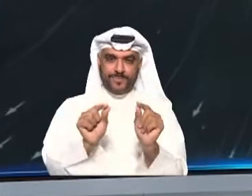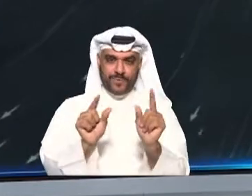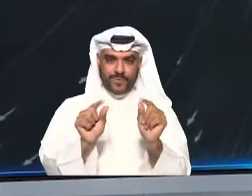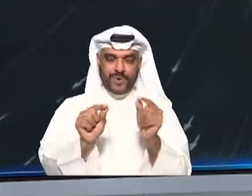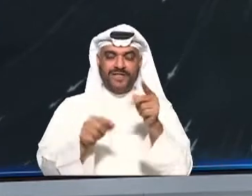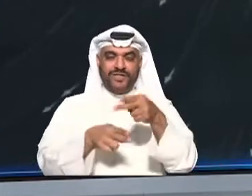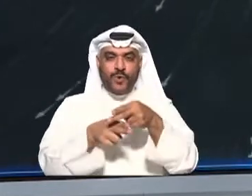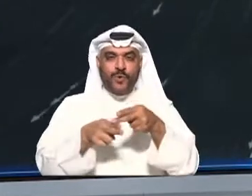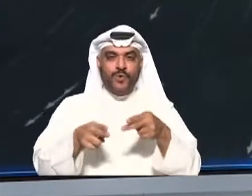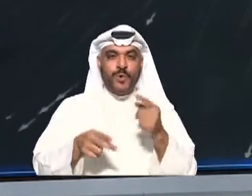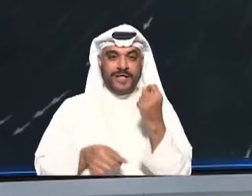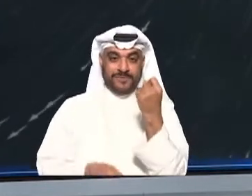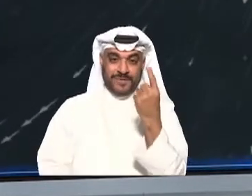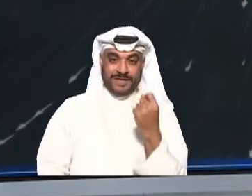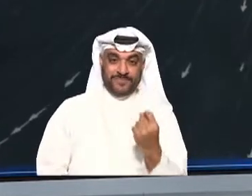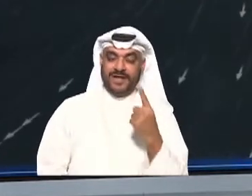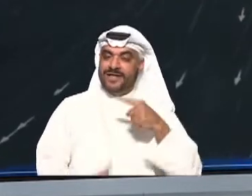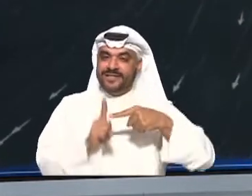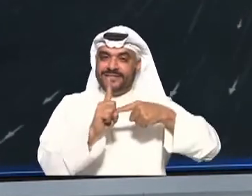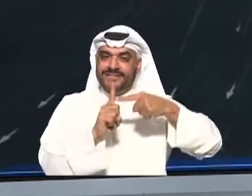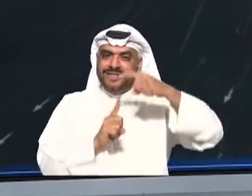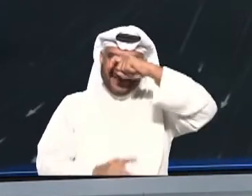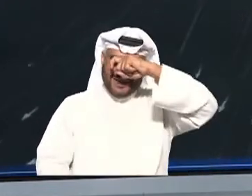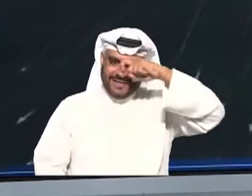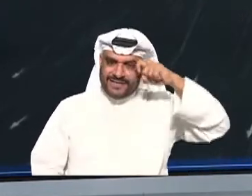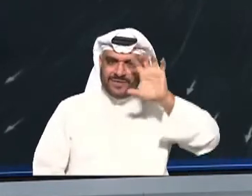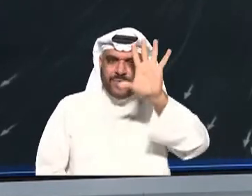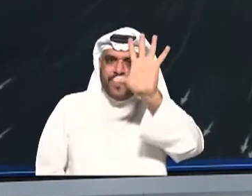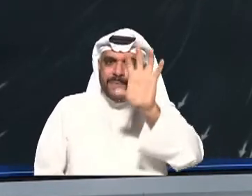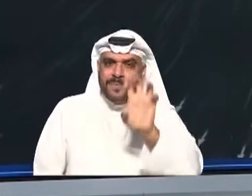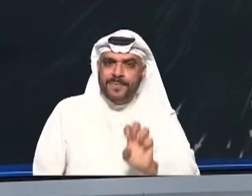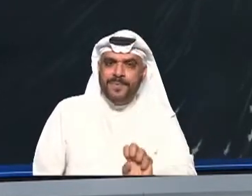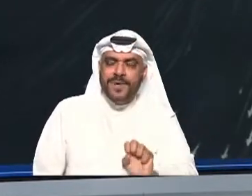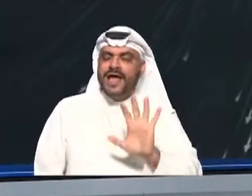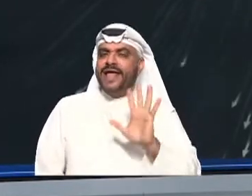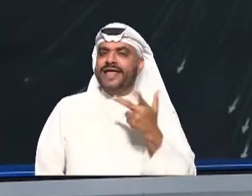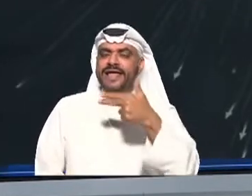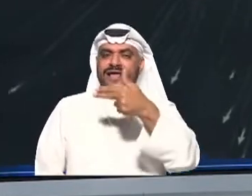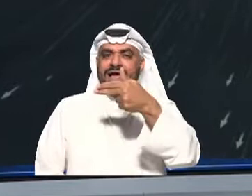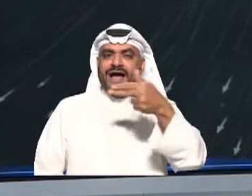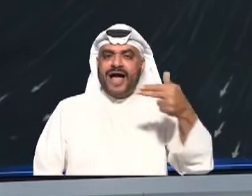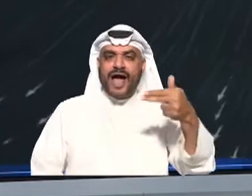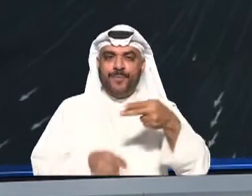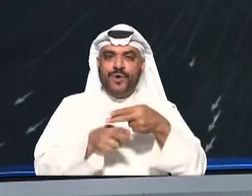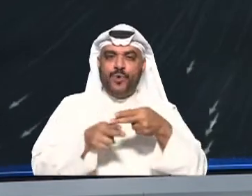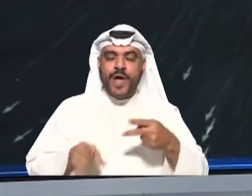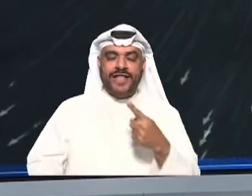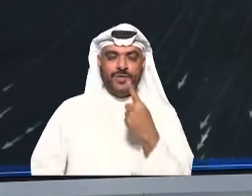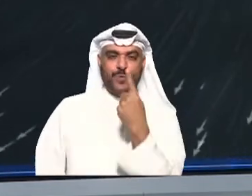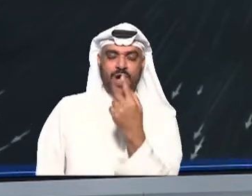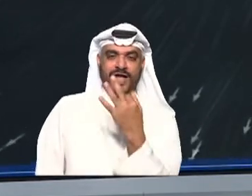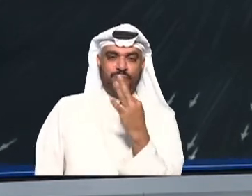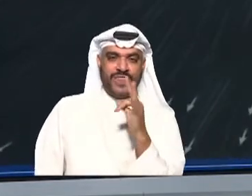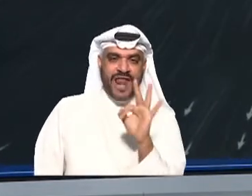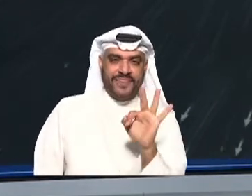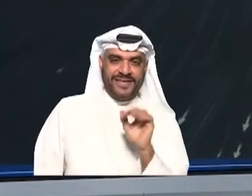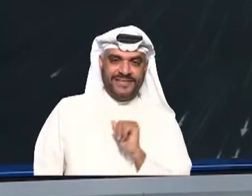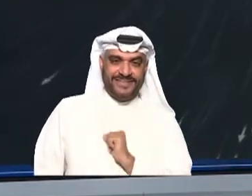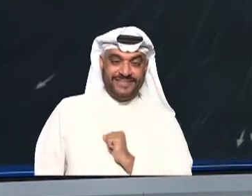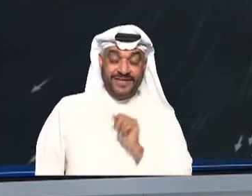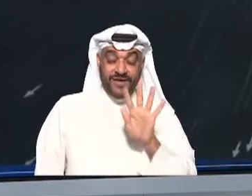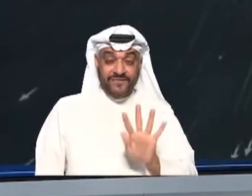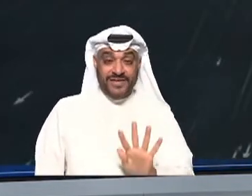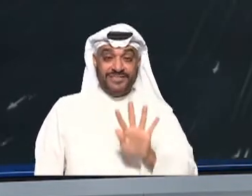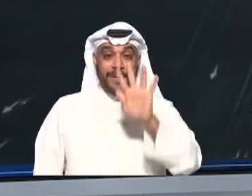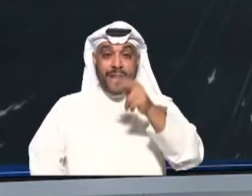دولة الكويت. متوقع أن تصل درجة الحرارة في منطقتي شقاي والسالمي 31 درجة مئوية، كذلك المناطق الشمالية